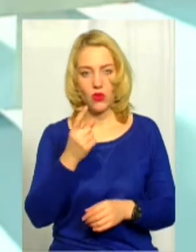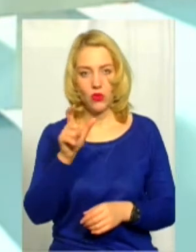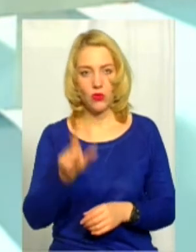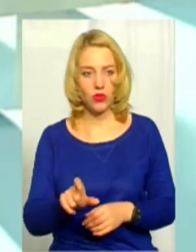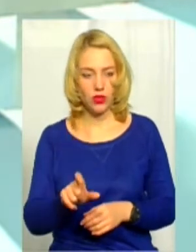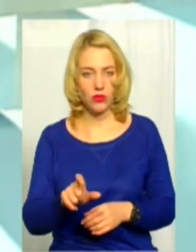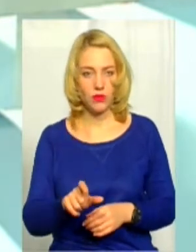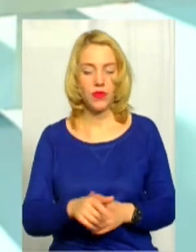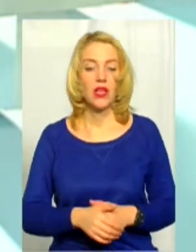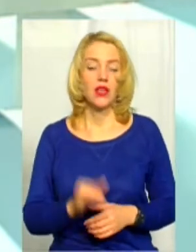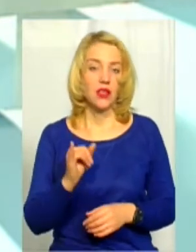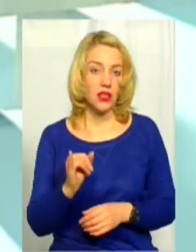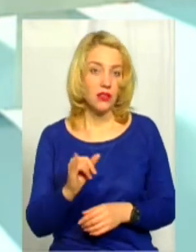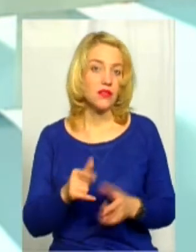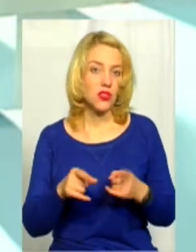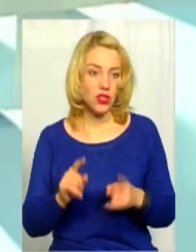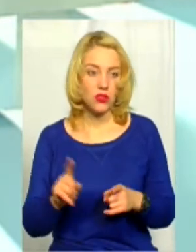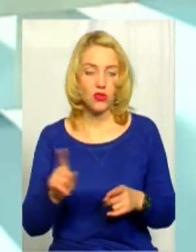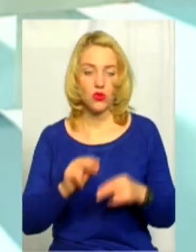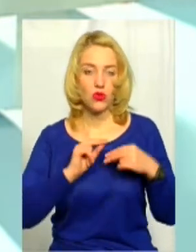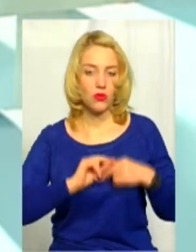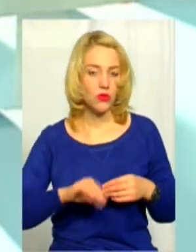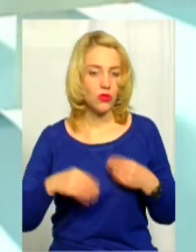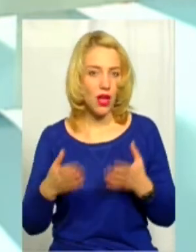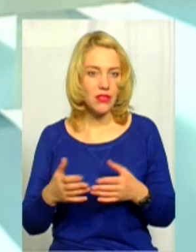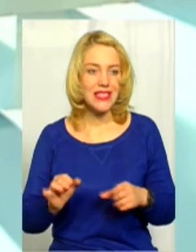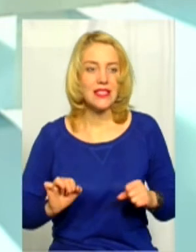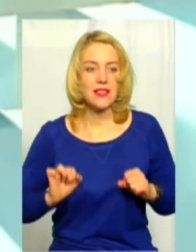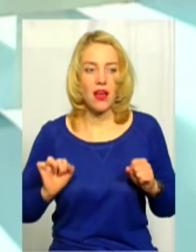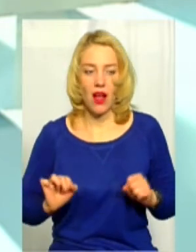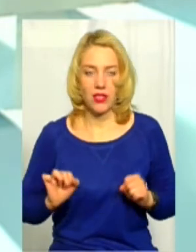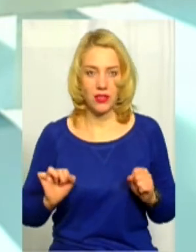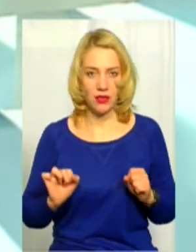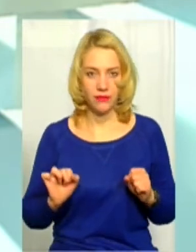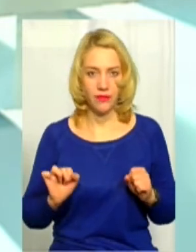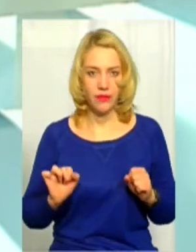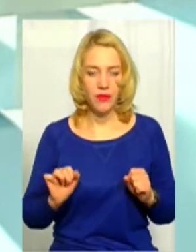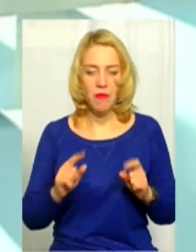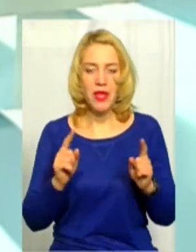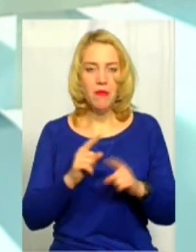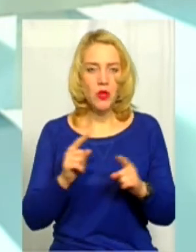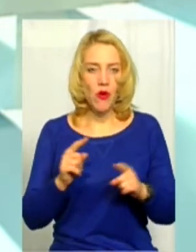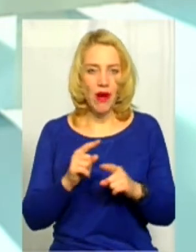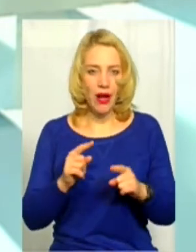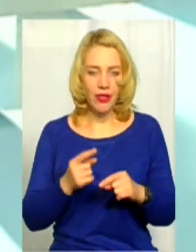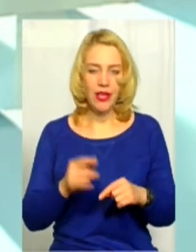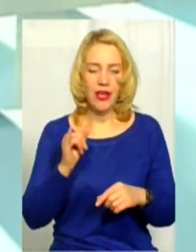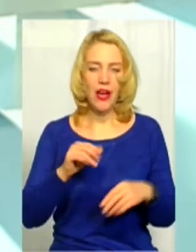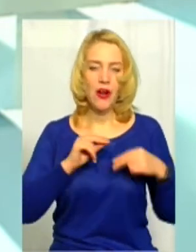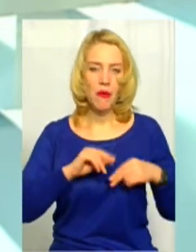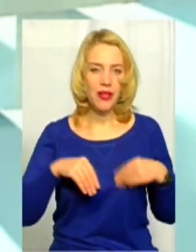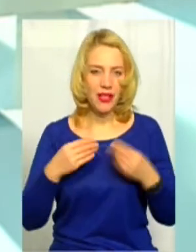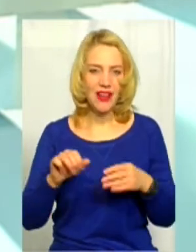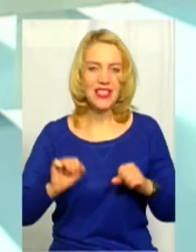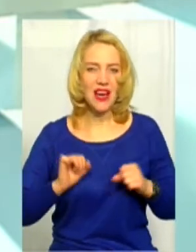працівника. Звичайно, що роботодавець старається не мінімізувати, а роботодавець